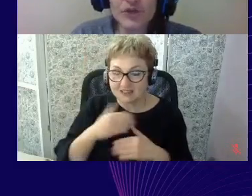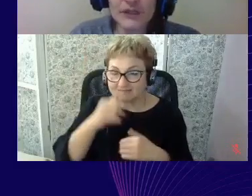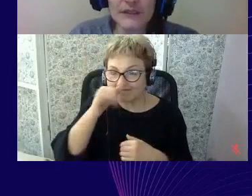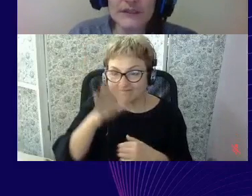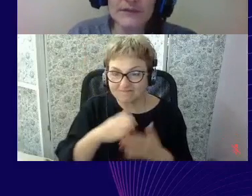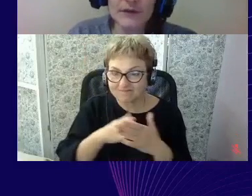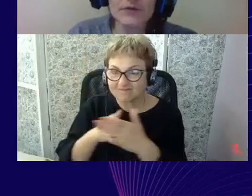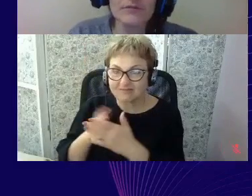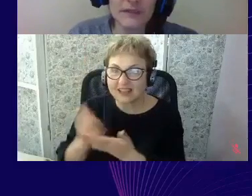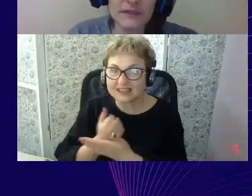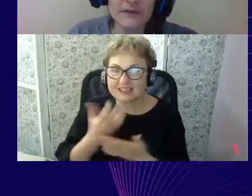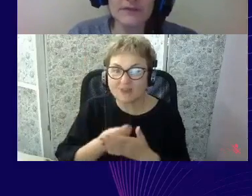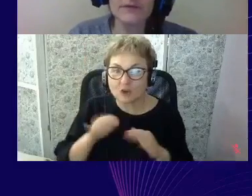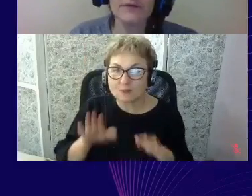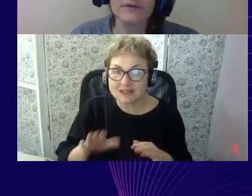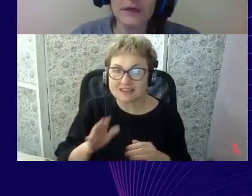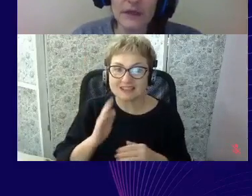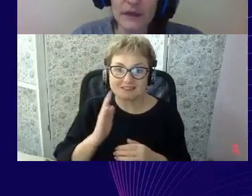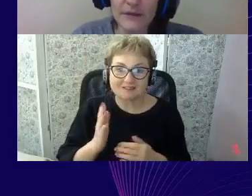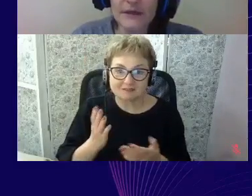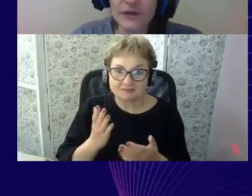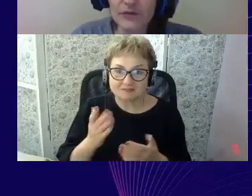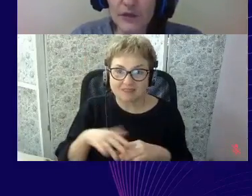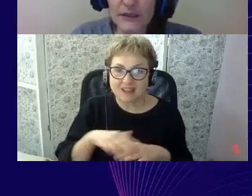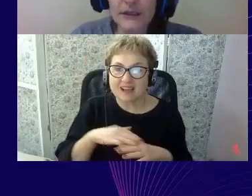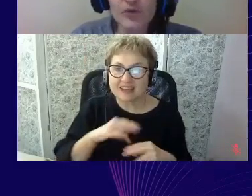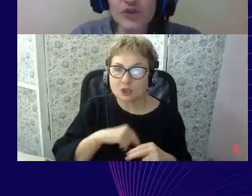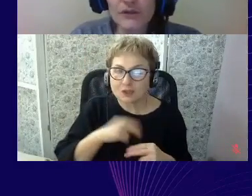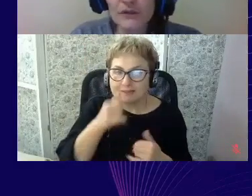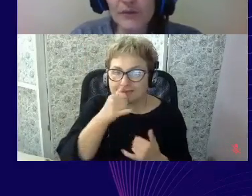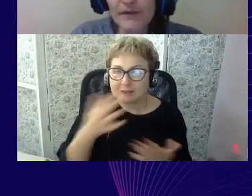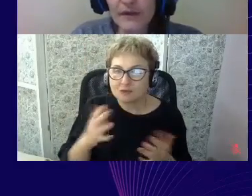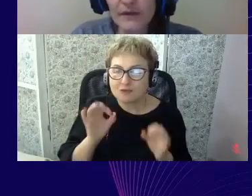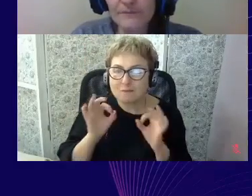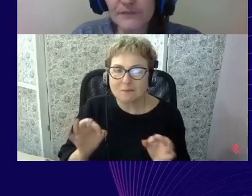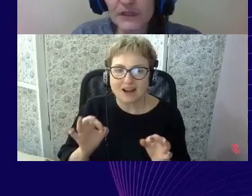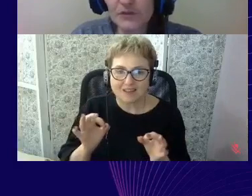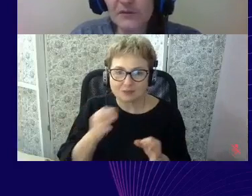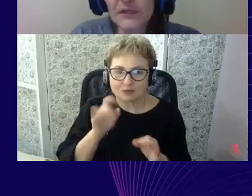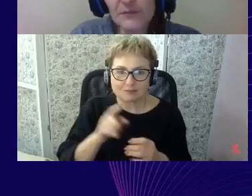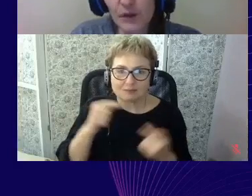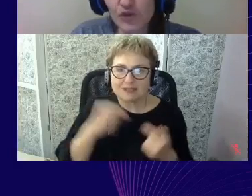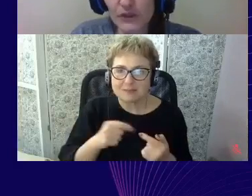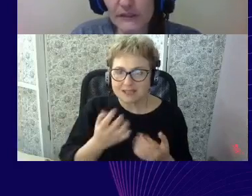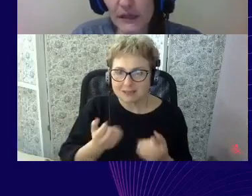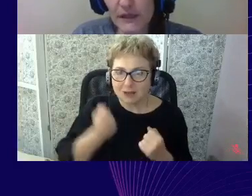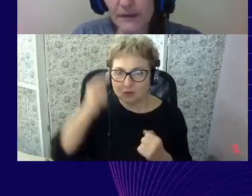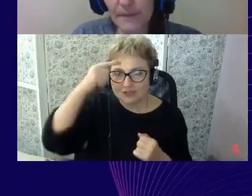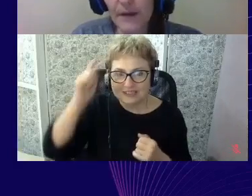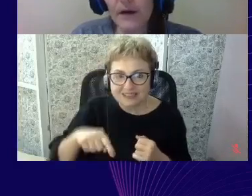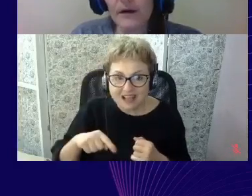инвалидностью не может найти свое место на рынке труда, да, не может правильно, скажем, применить